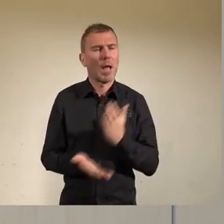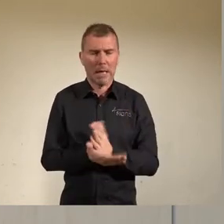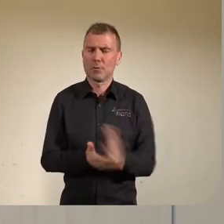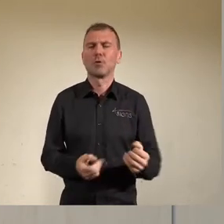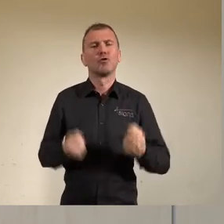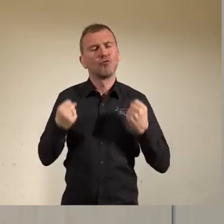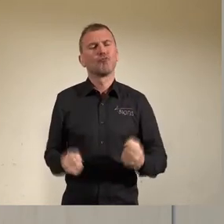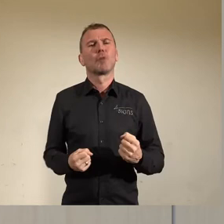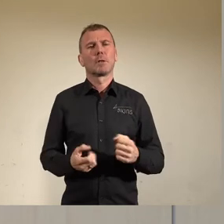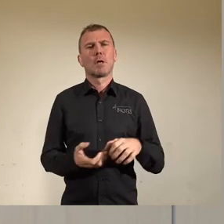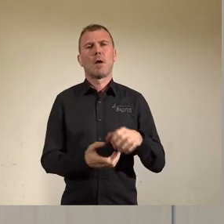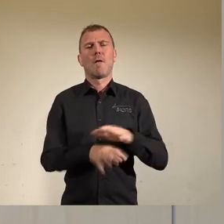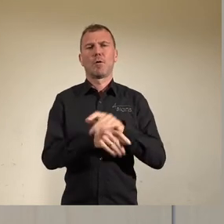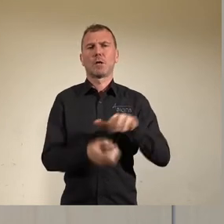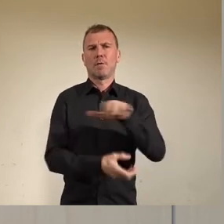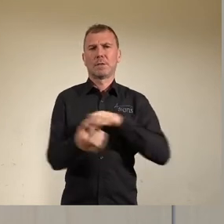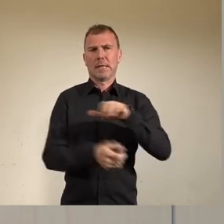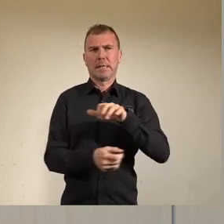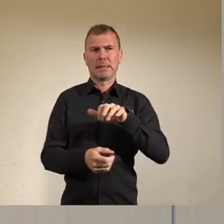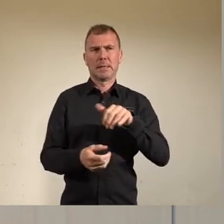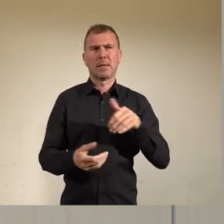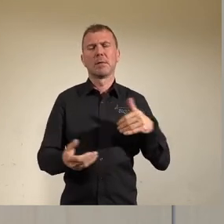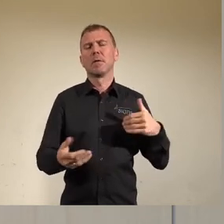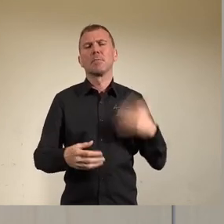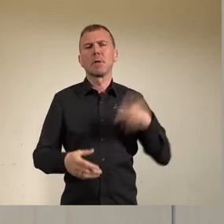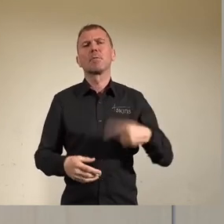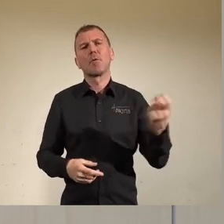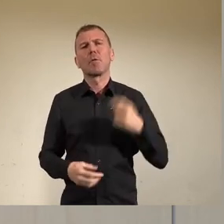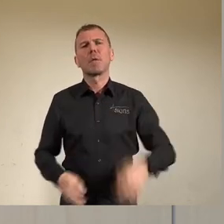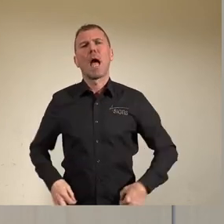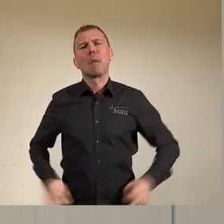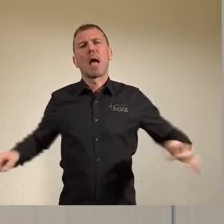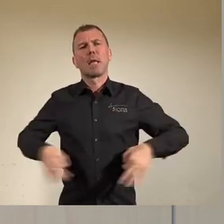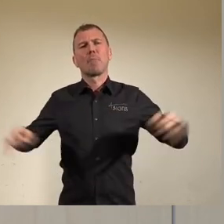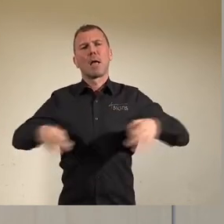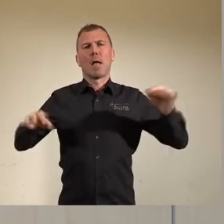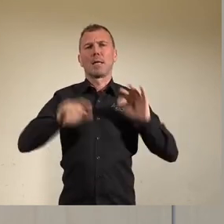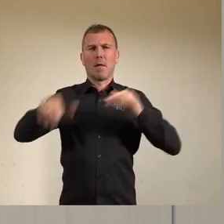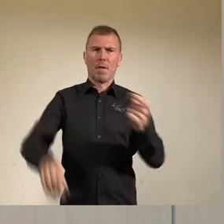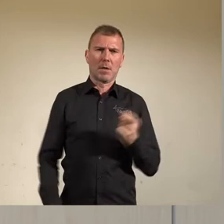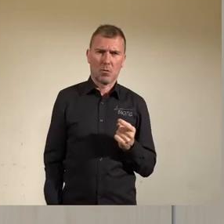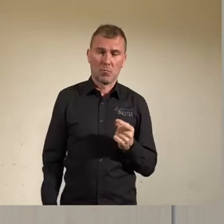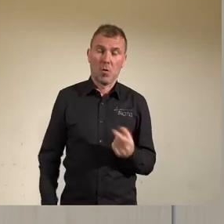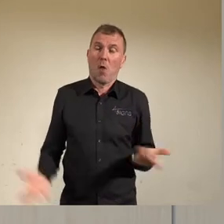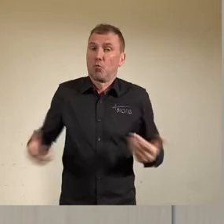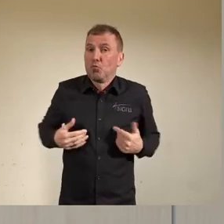schwerste Wirtschaftskrise seit dem Zweiten Weltkrieg mit einer nie dagewesenen Pleitewelle einleiten. Aber wie